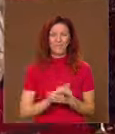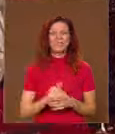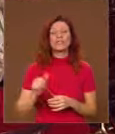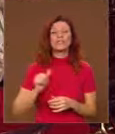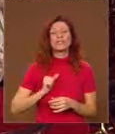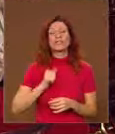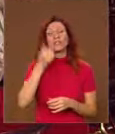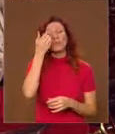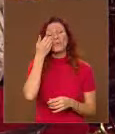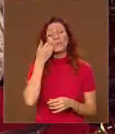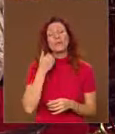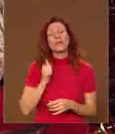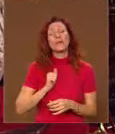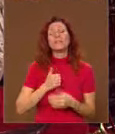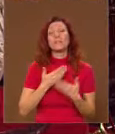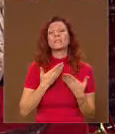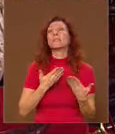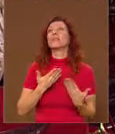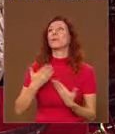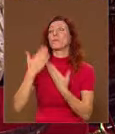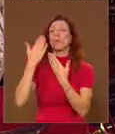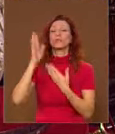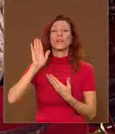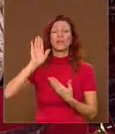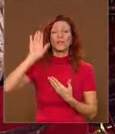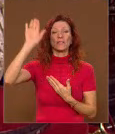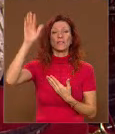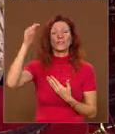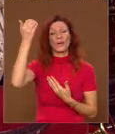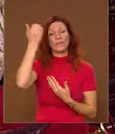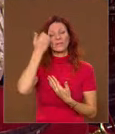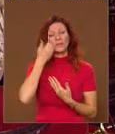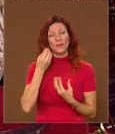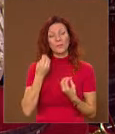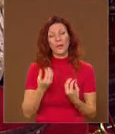спаси, помилуй и запази ни, Боже, с Твоята благодат.